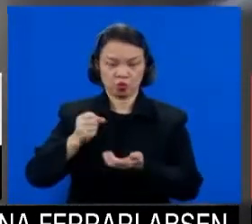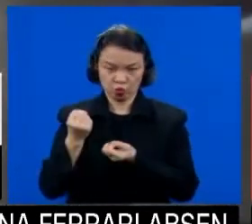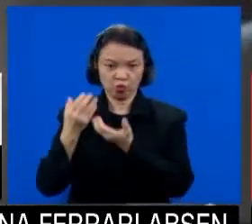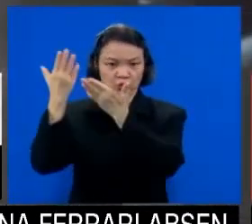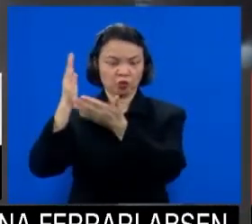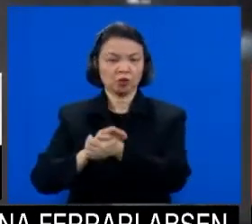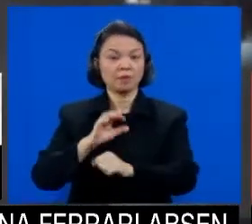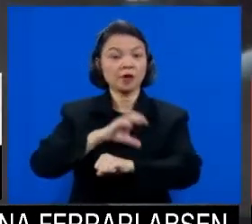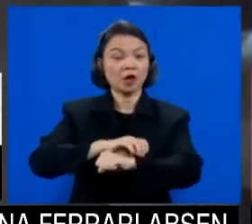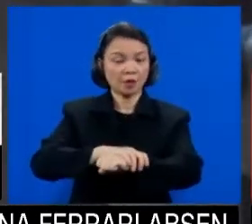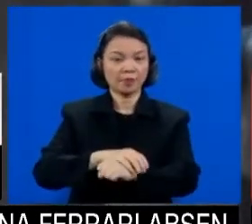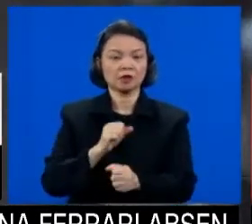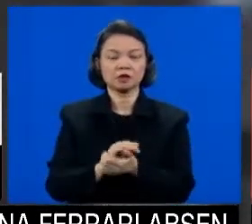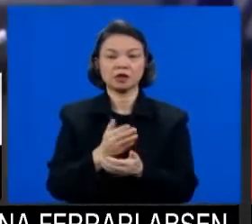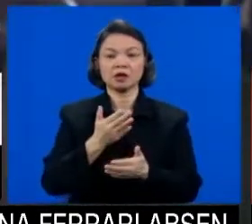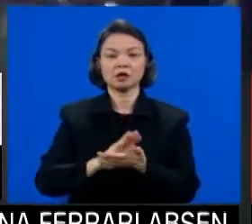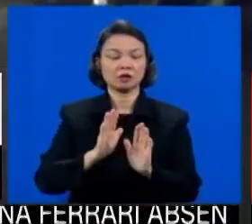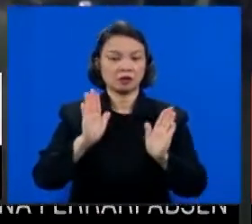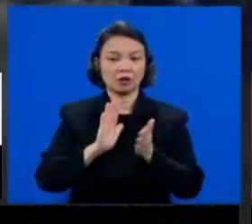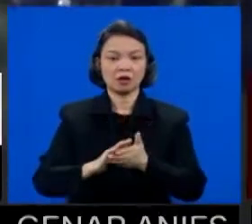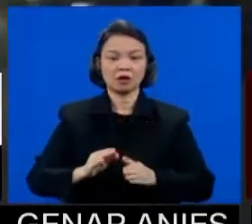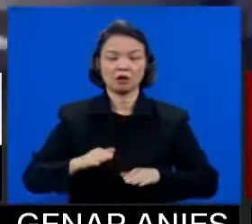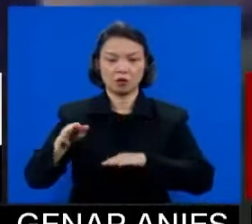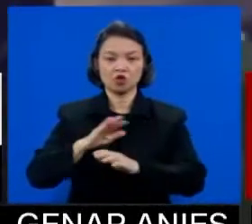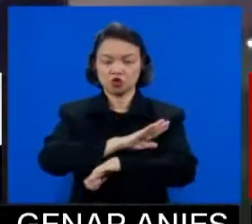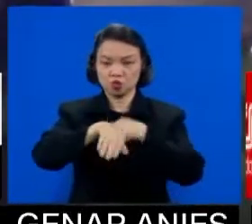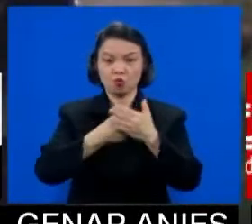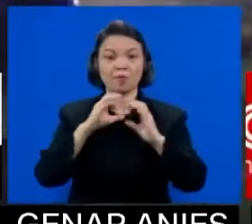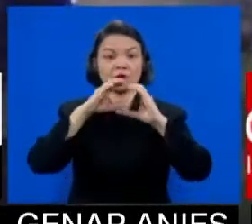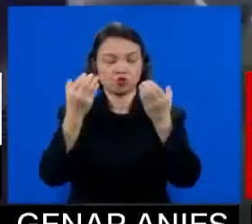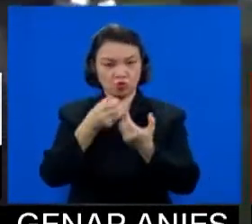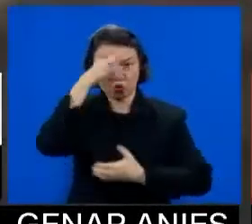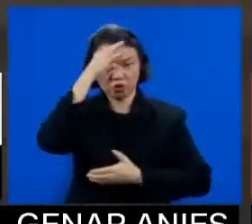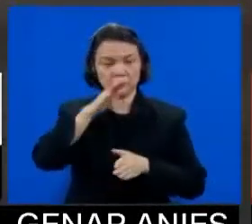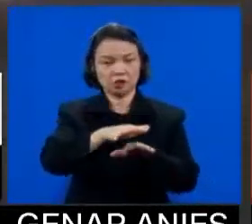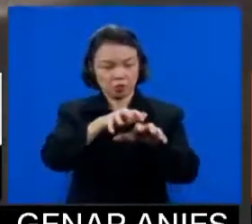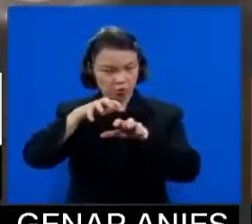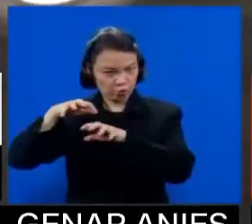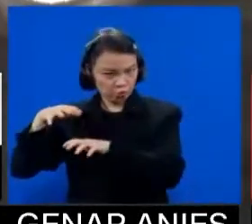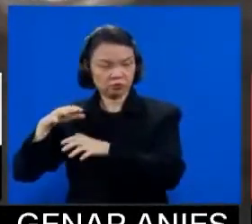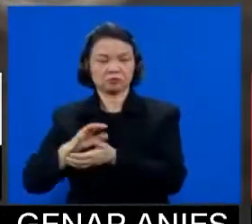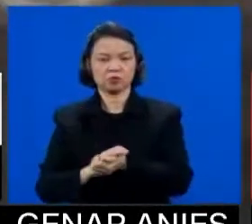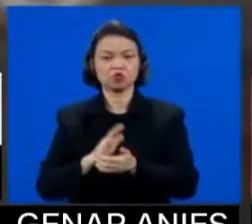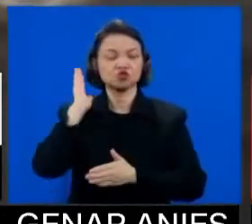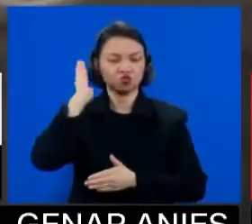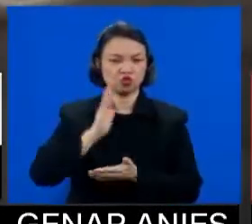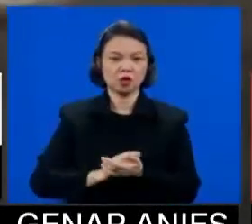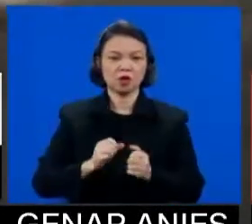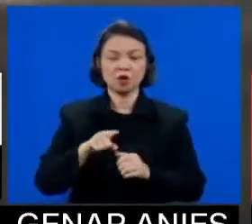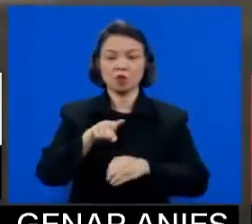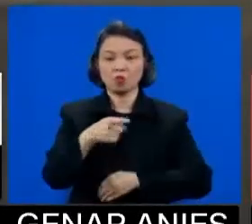penangkapan urung dilakukan dan seluruh pasukan ditarik mundur. Kasus pencabulan yang melibatkan tersangka ini sudah berjalan sejak